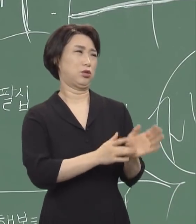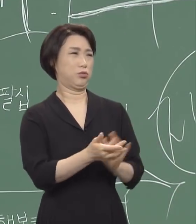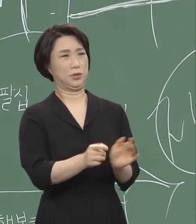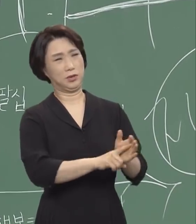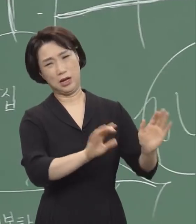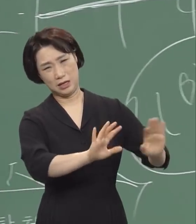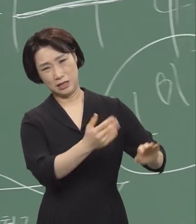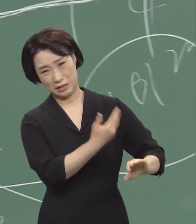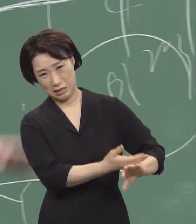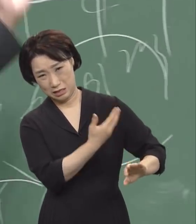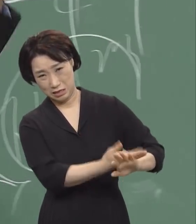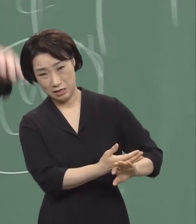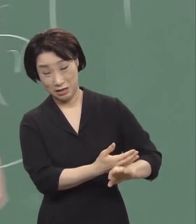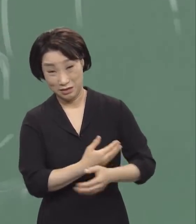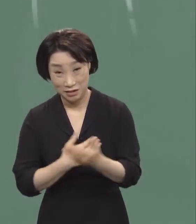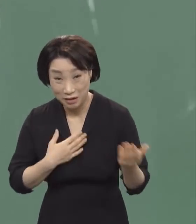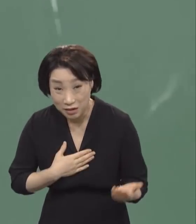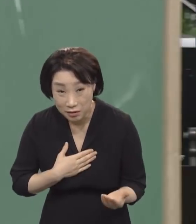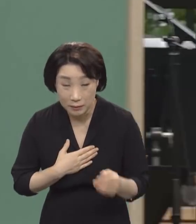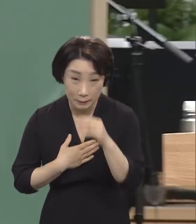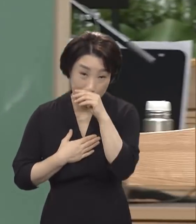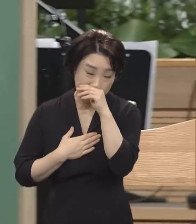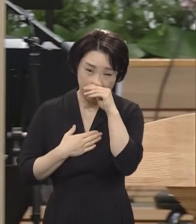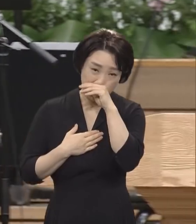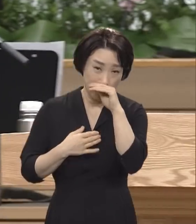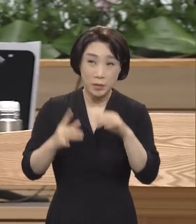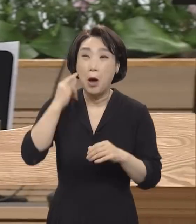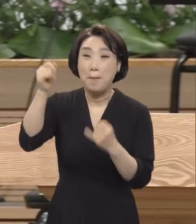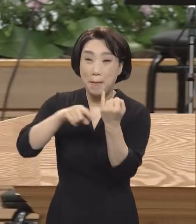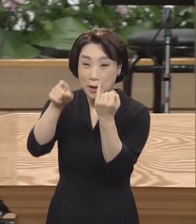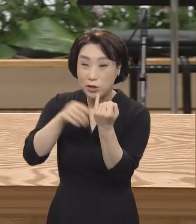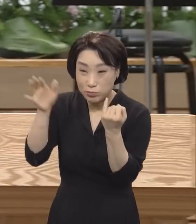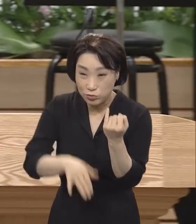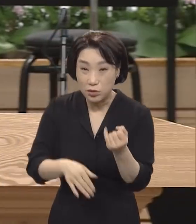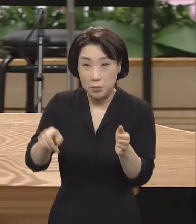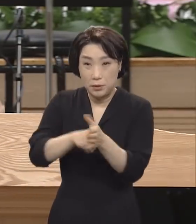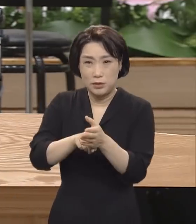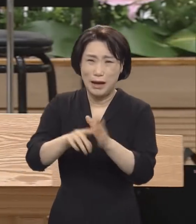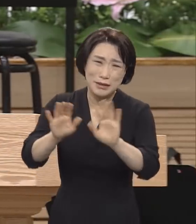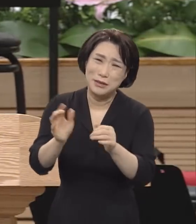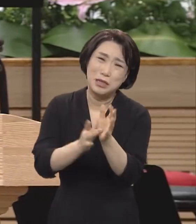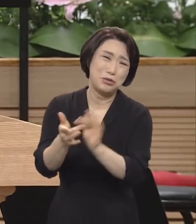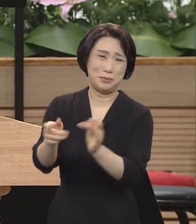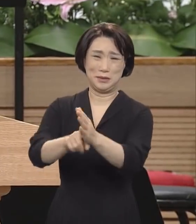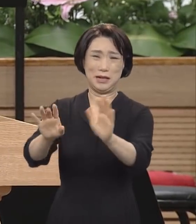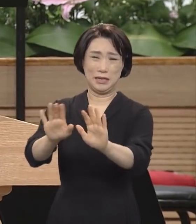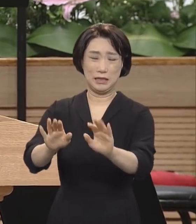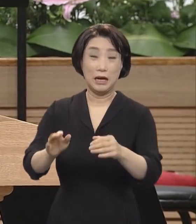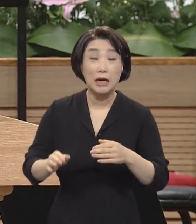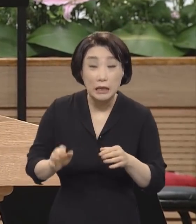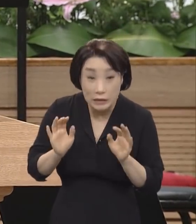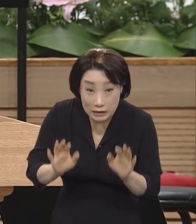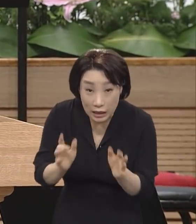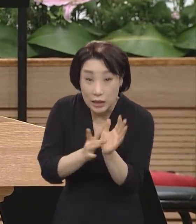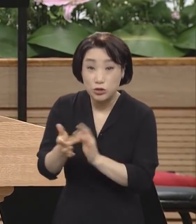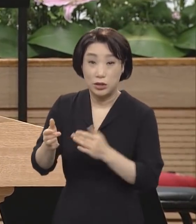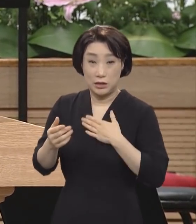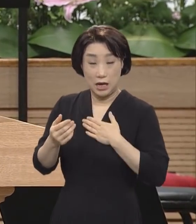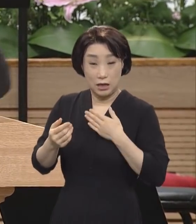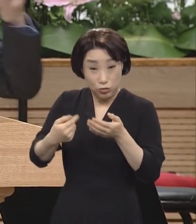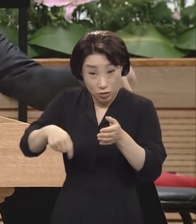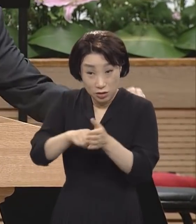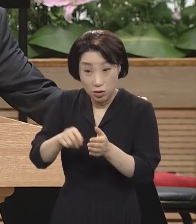그건 아니라니까 나는 모태신앙의 예수 믿는 사람 아니오 예수가 날 위해서 지옥 갈 죄를